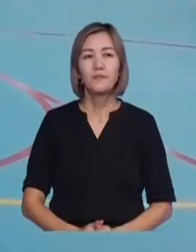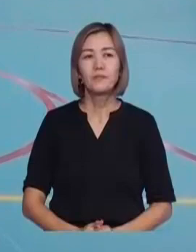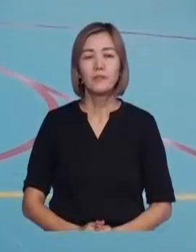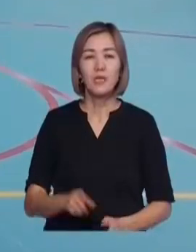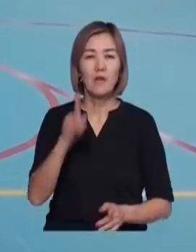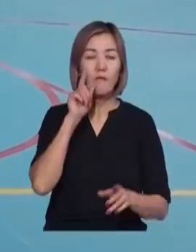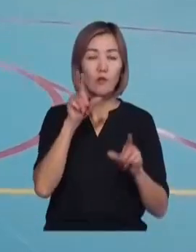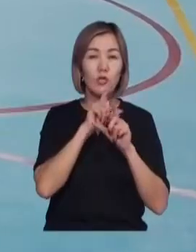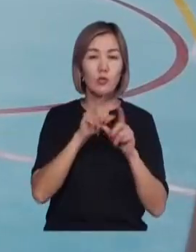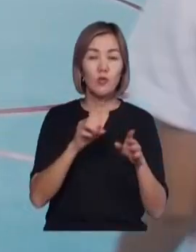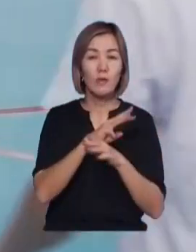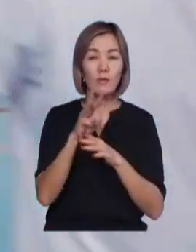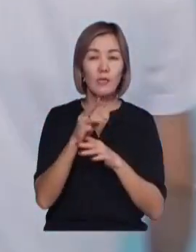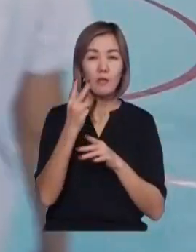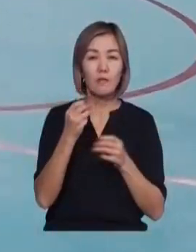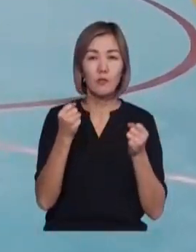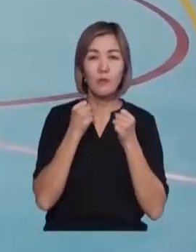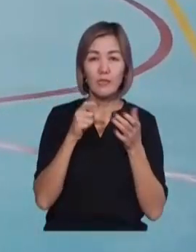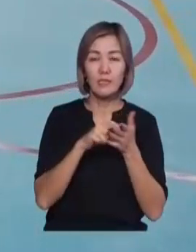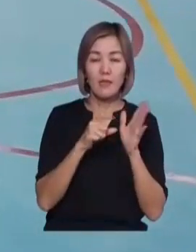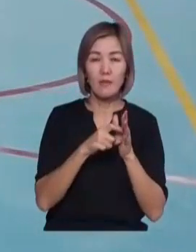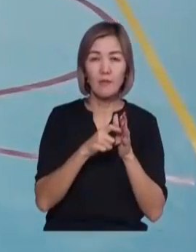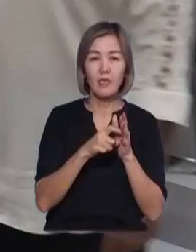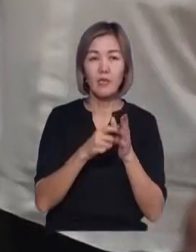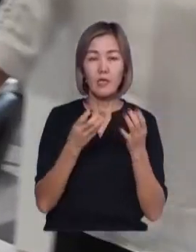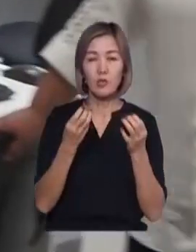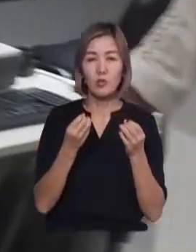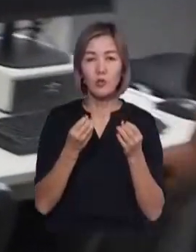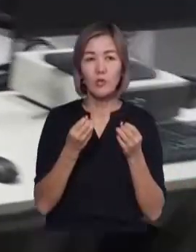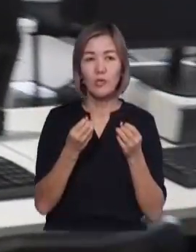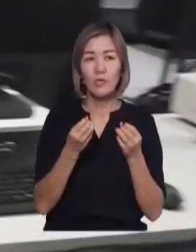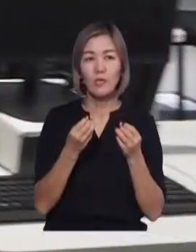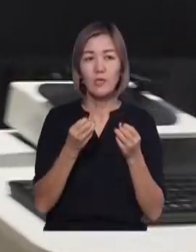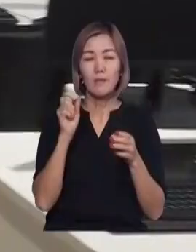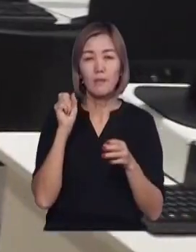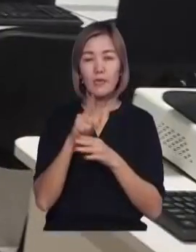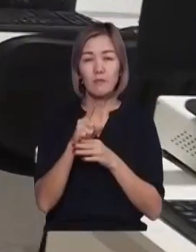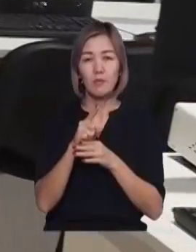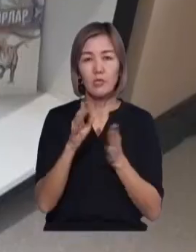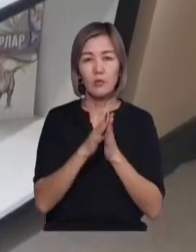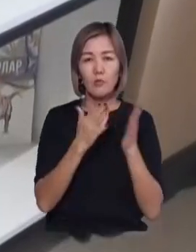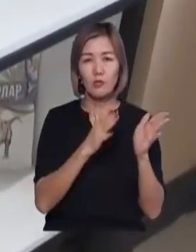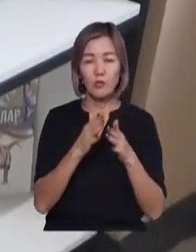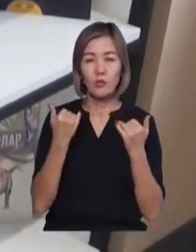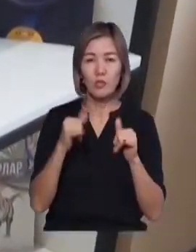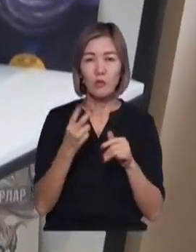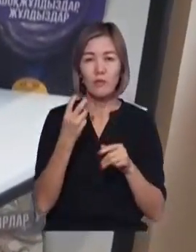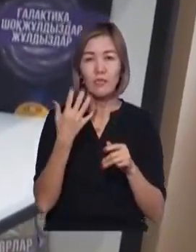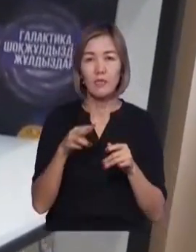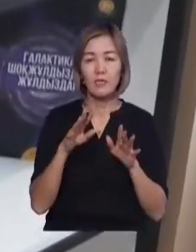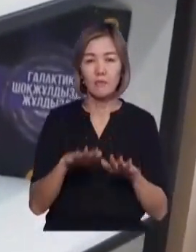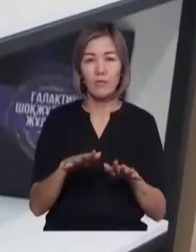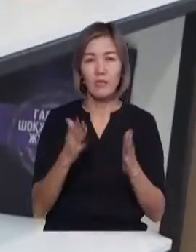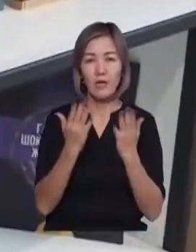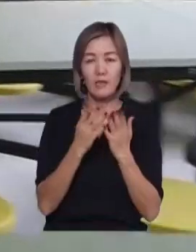Комфортная школа также оснащена и двумя спортивными залами. Кроме того, в распоряжении учеников библиотека, столовая на 230 мест,